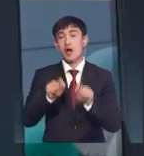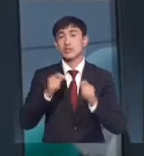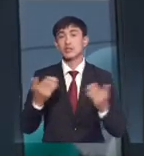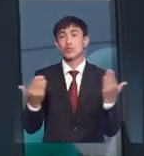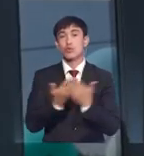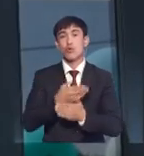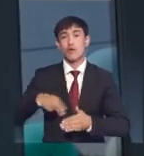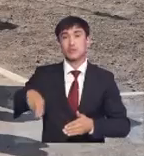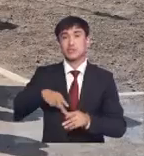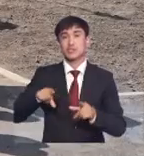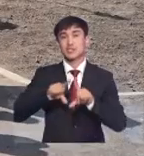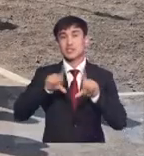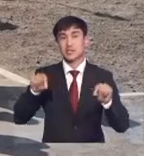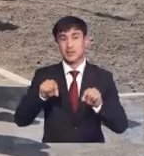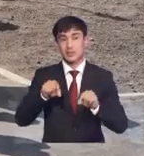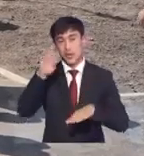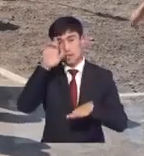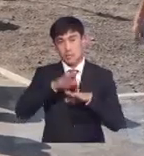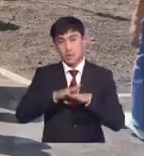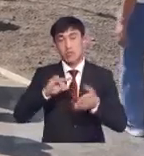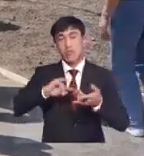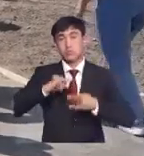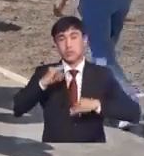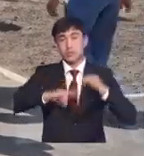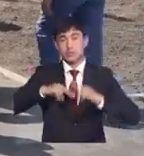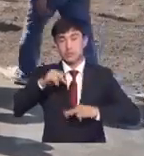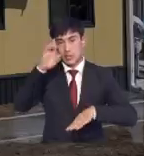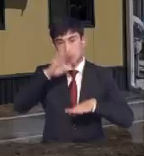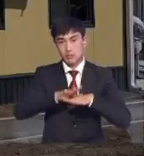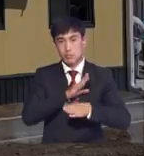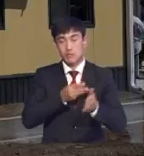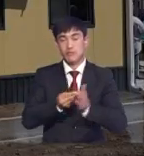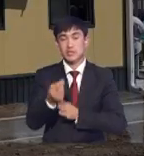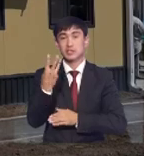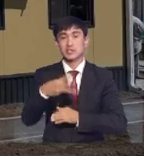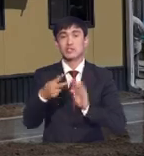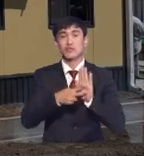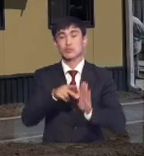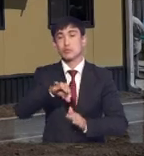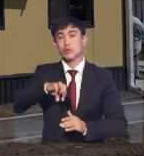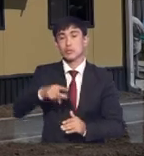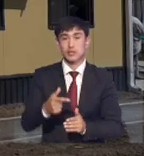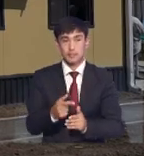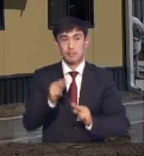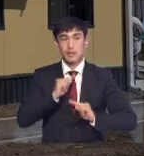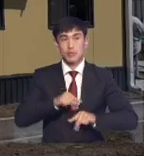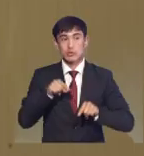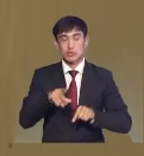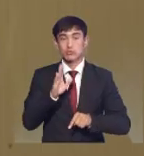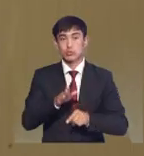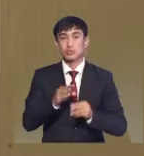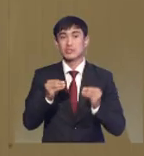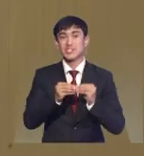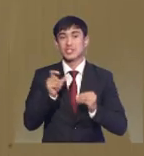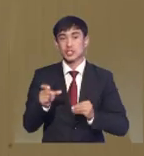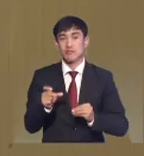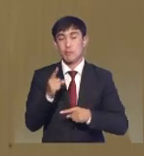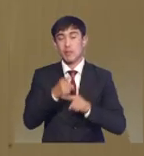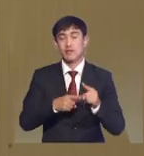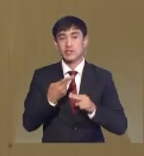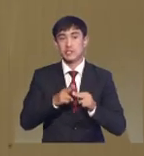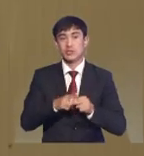нового административного здания. На строительство блочно-модульного акимата было выделено 38 миллионов тенге. Работать здесь будут 10 человек, половина